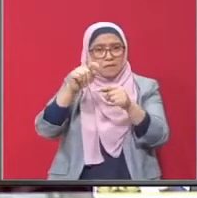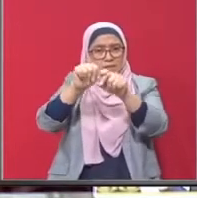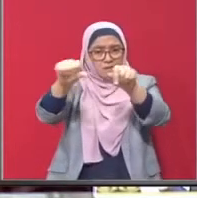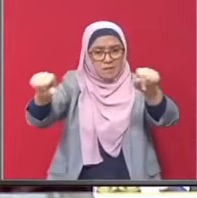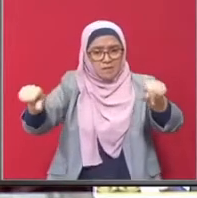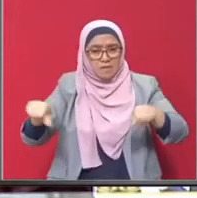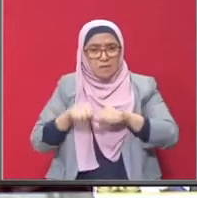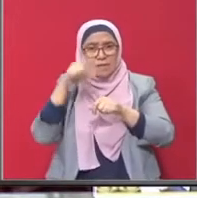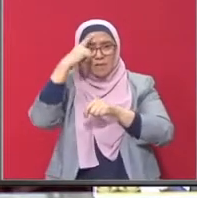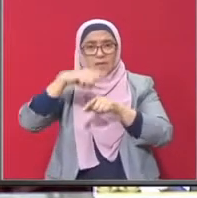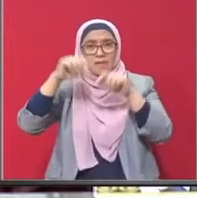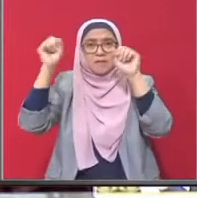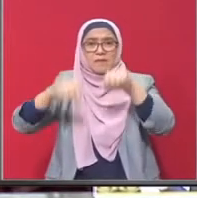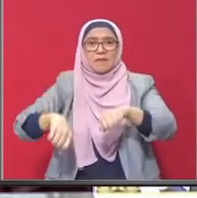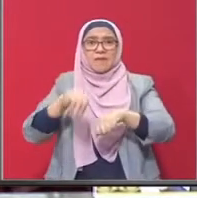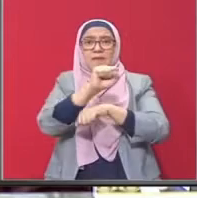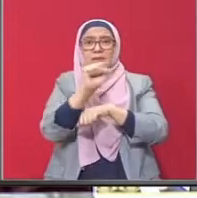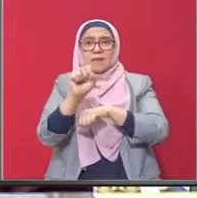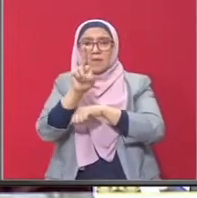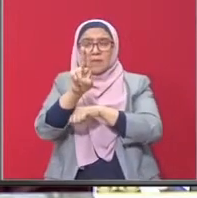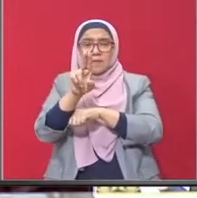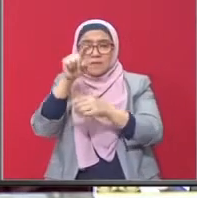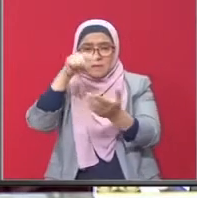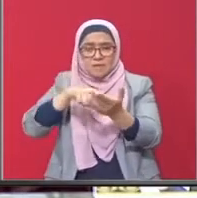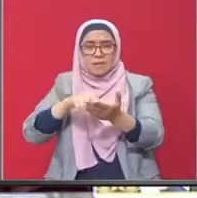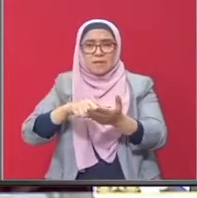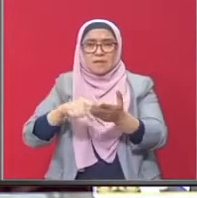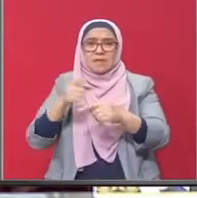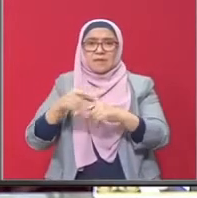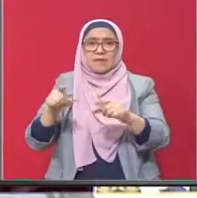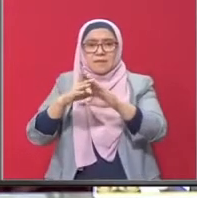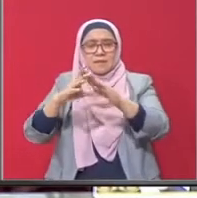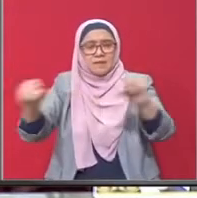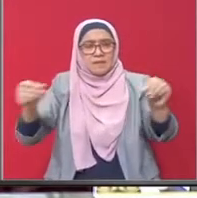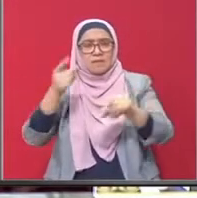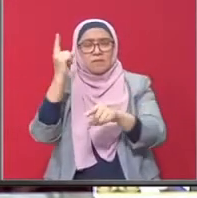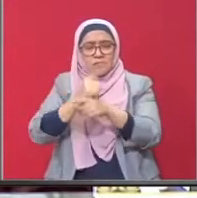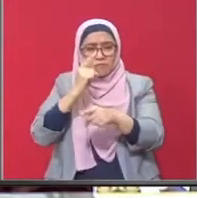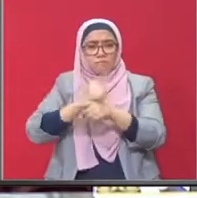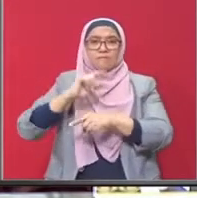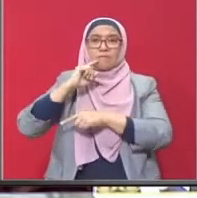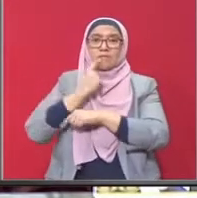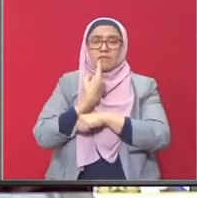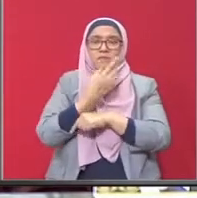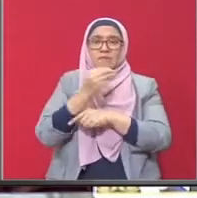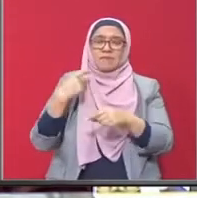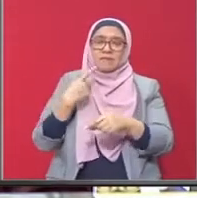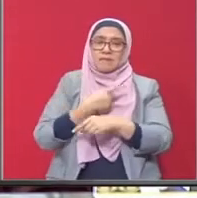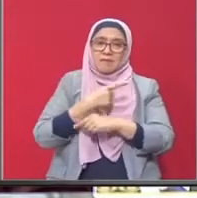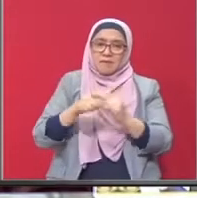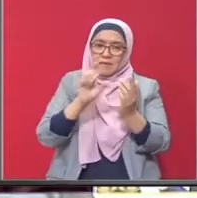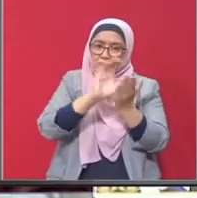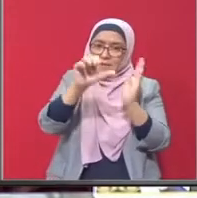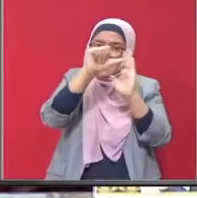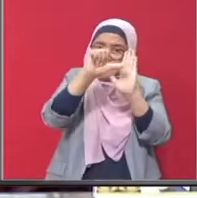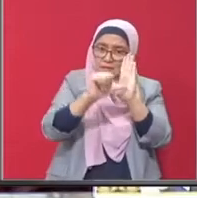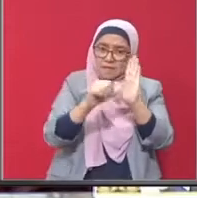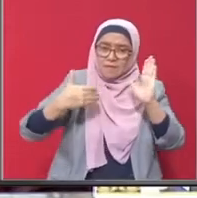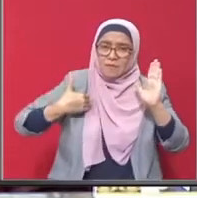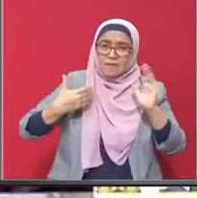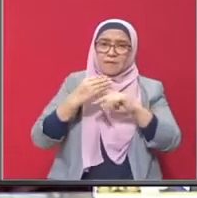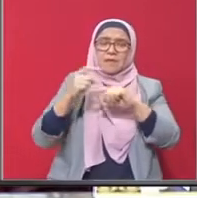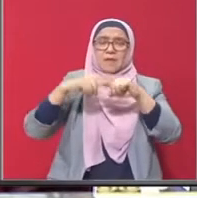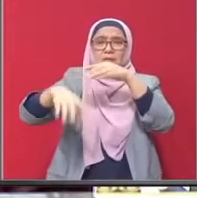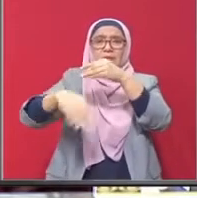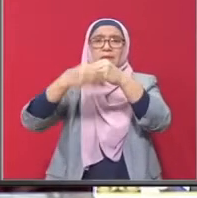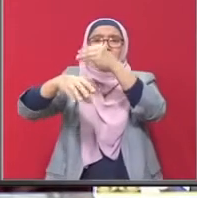ini dapat dilakukan secara bersungguh samping kita memperkukuhkan Natal ada yang ada kita menambahkan pegawai backup